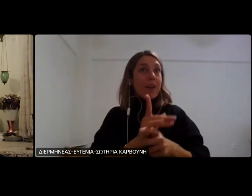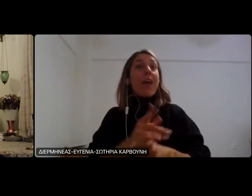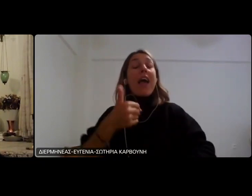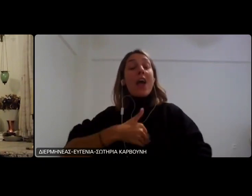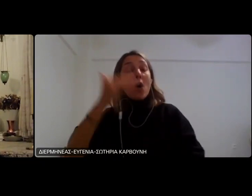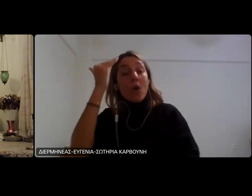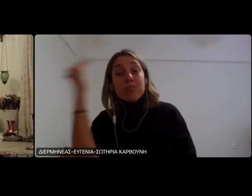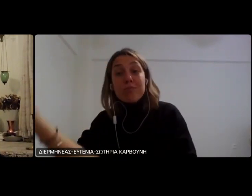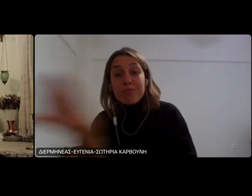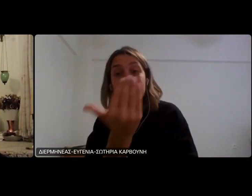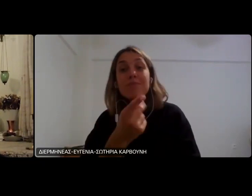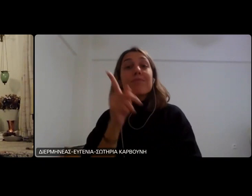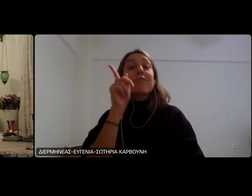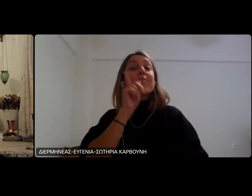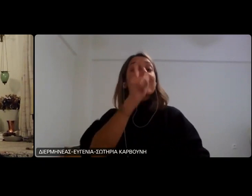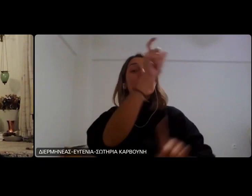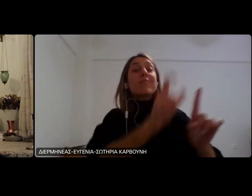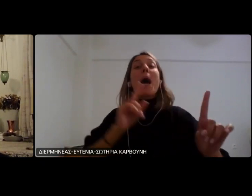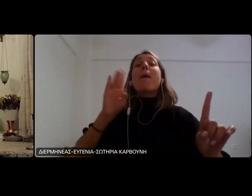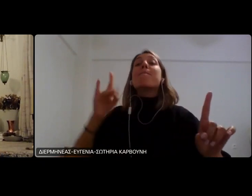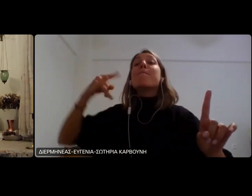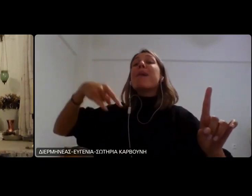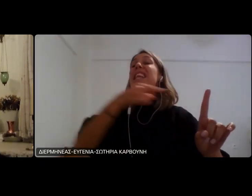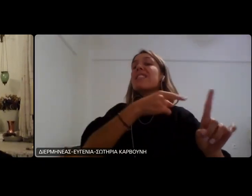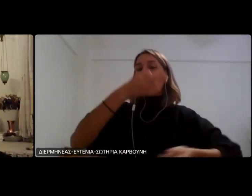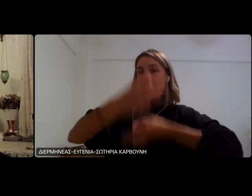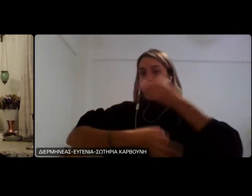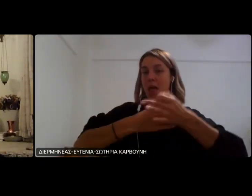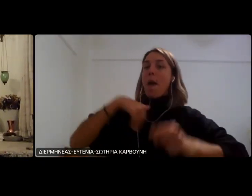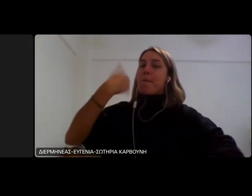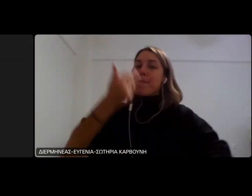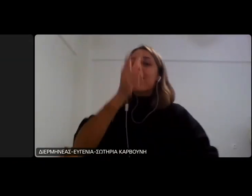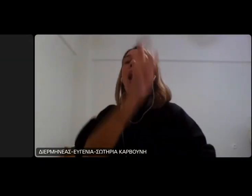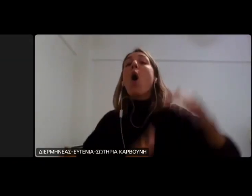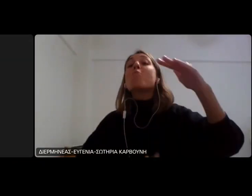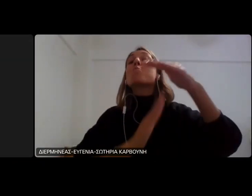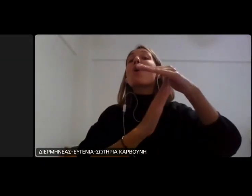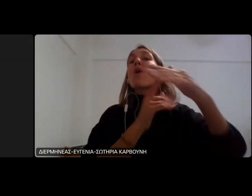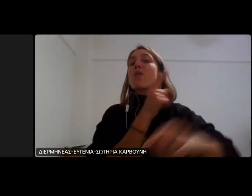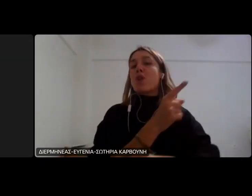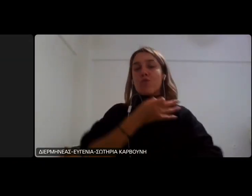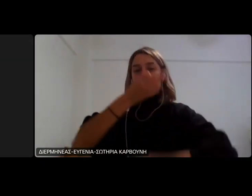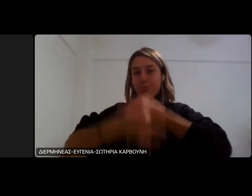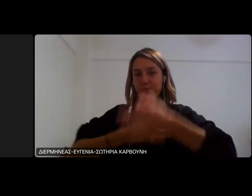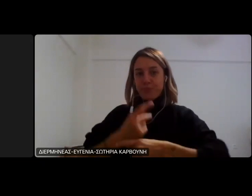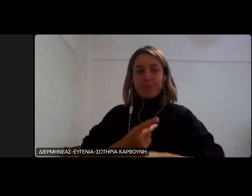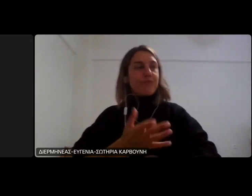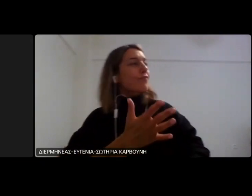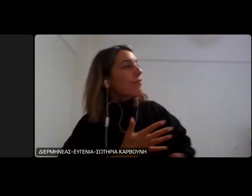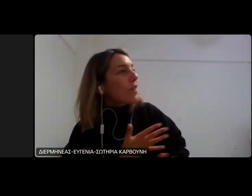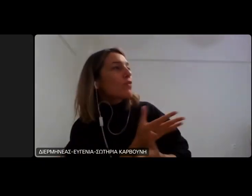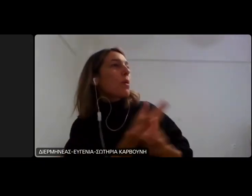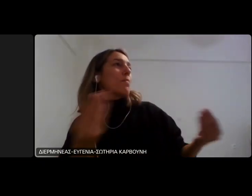και στη συνέχεια στον πρόεδρο της ΕΛΕΤ, τον κύριο Κώστα Βαλιοντή. Σας ευχαριστώ. Ευχαριστούμε